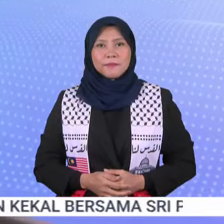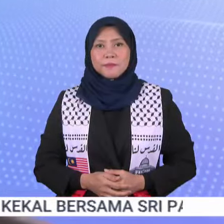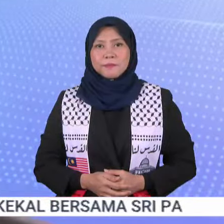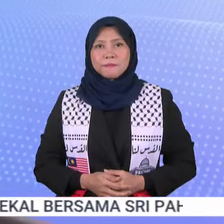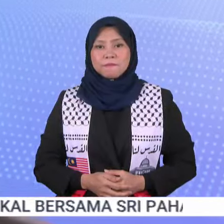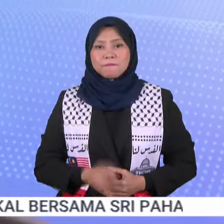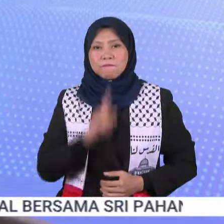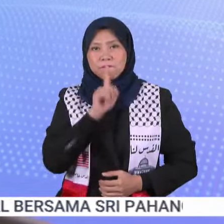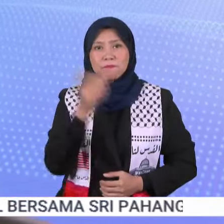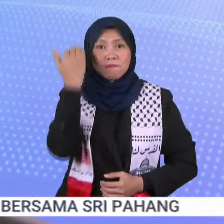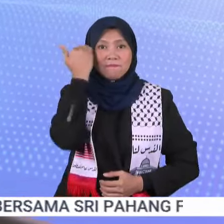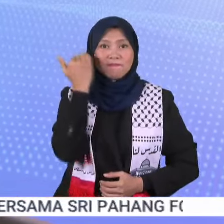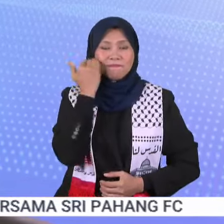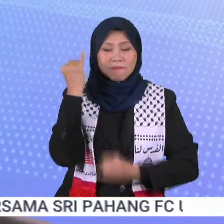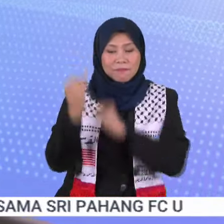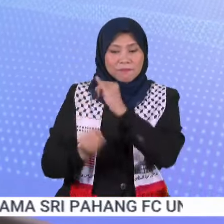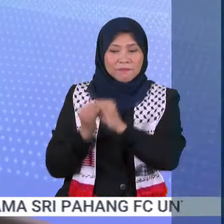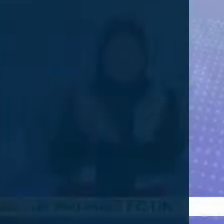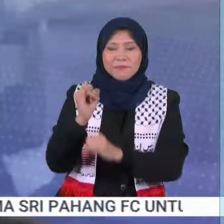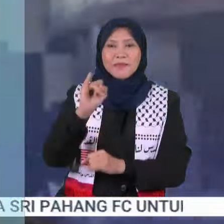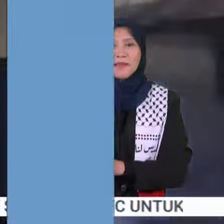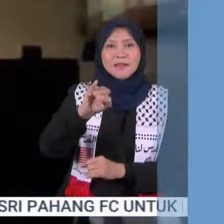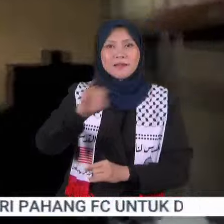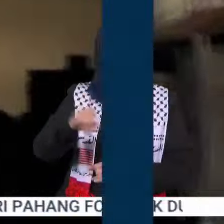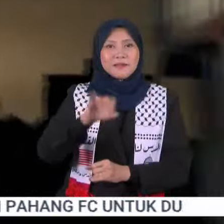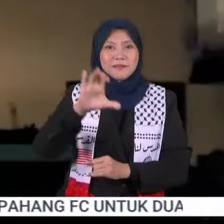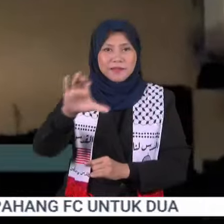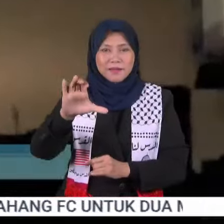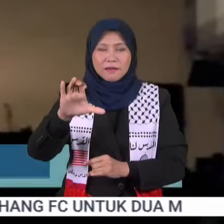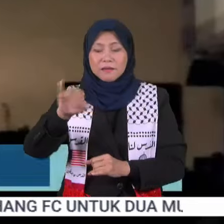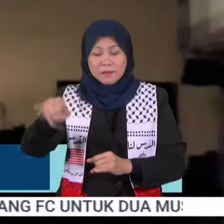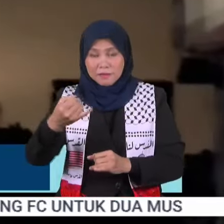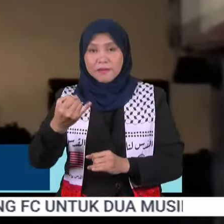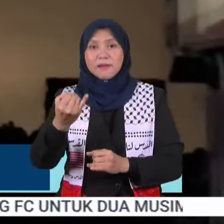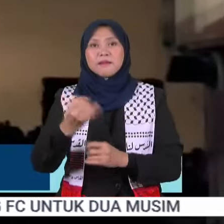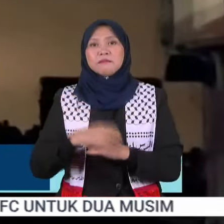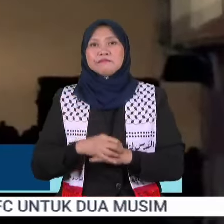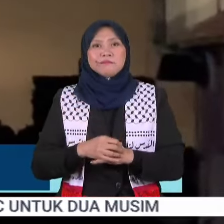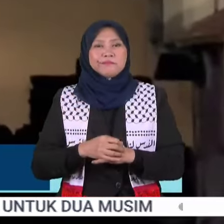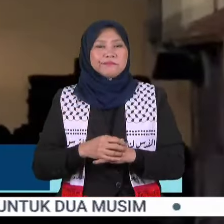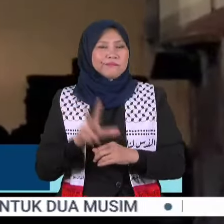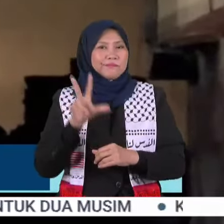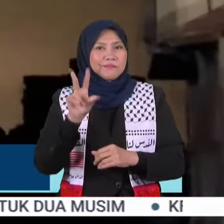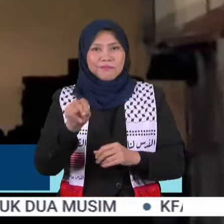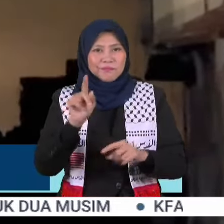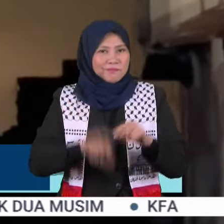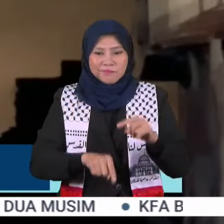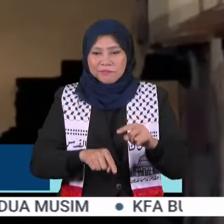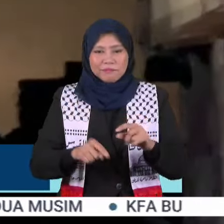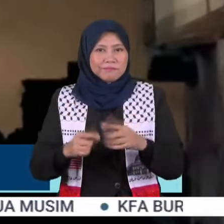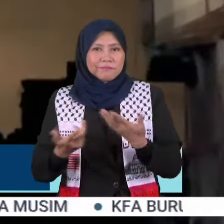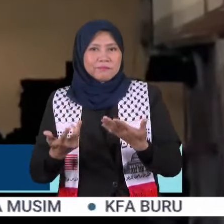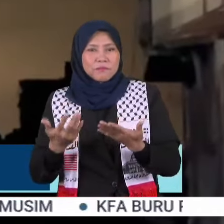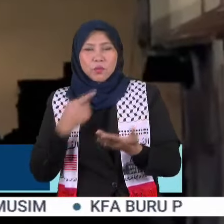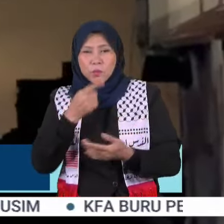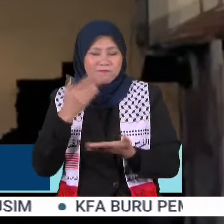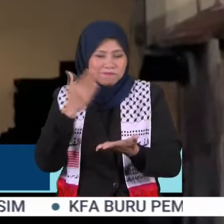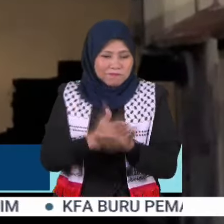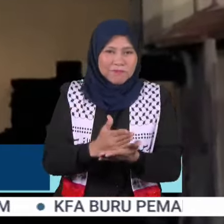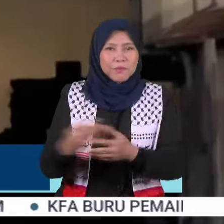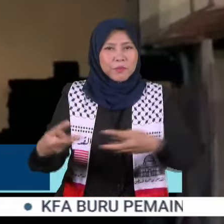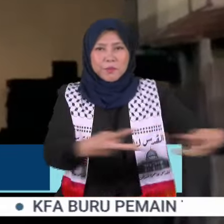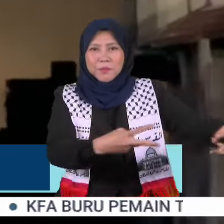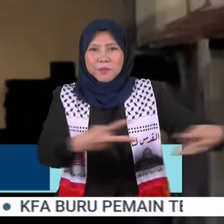Biarpun Mahkamah Keadilan Antarabangsa ICJ mengarahkan pembunuhan beramai-ramai dielak dan membenarkan bantuan kemanusiaan masuk ke